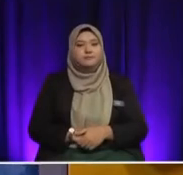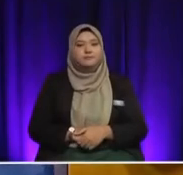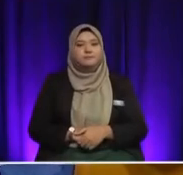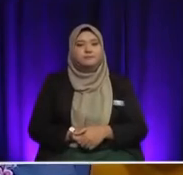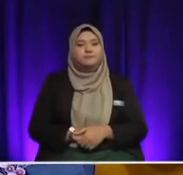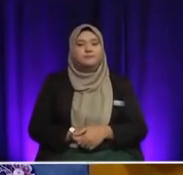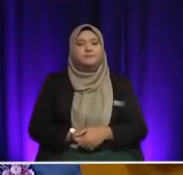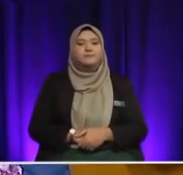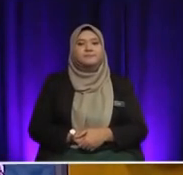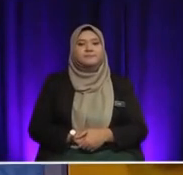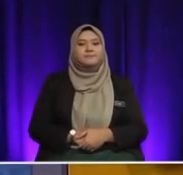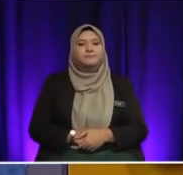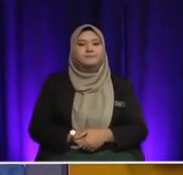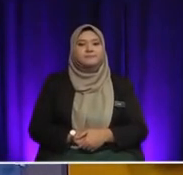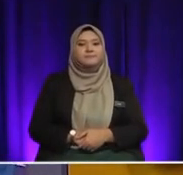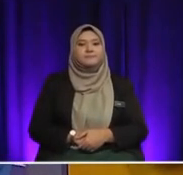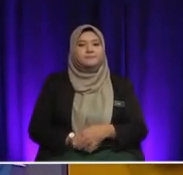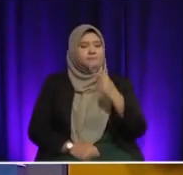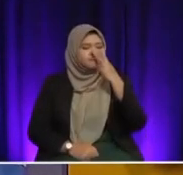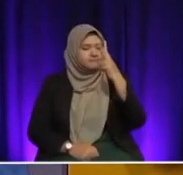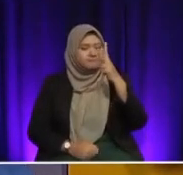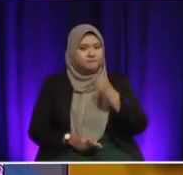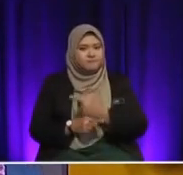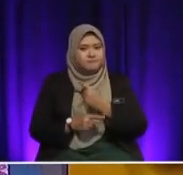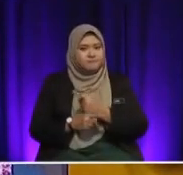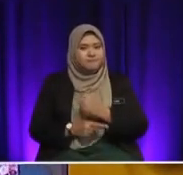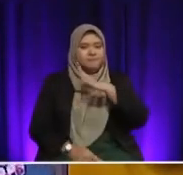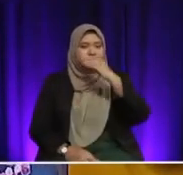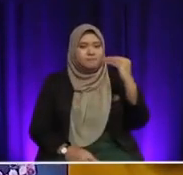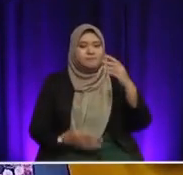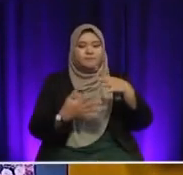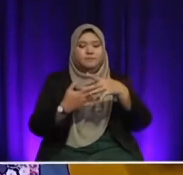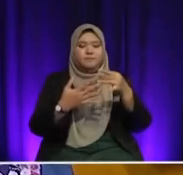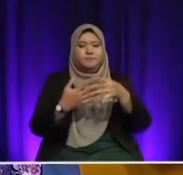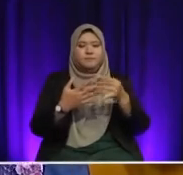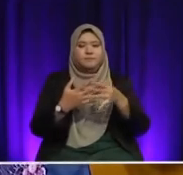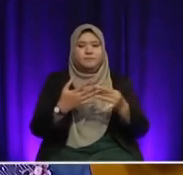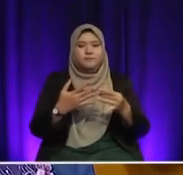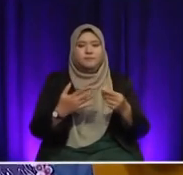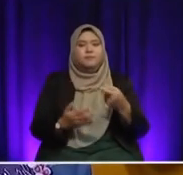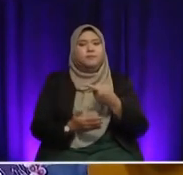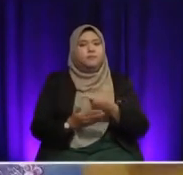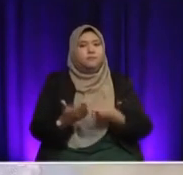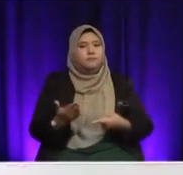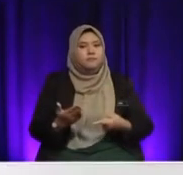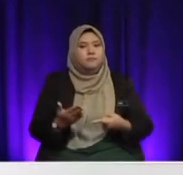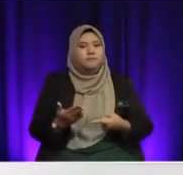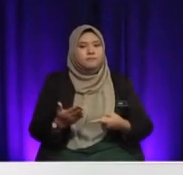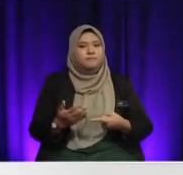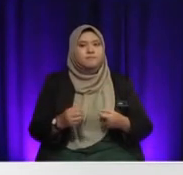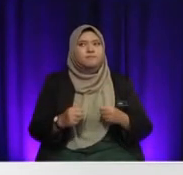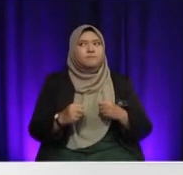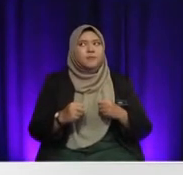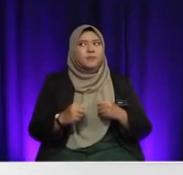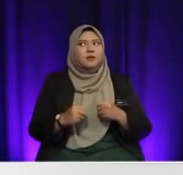berperisa. Okey, ni popcorn daging ayam. Okey, salutan dia mesti seragam. Kita tak nak kita punya